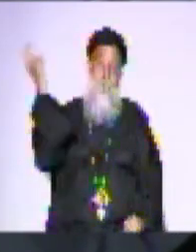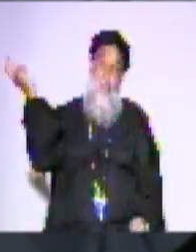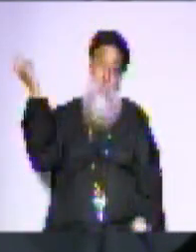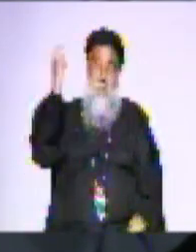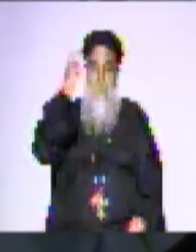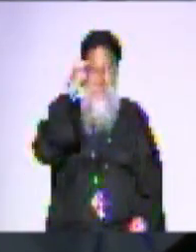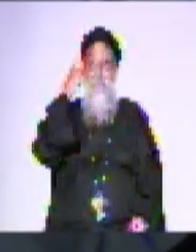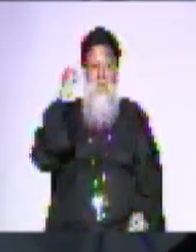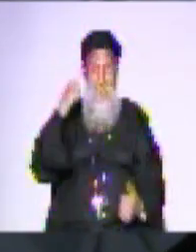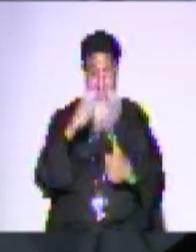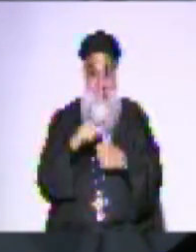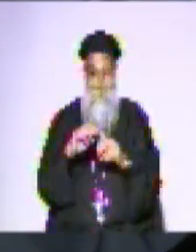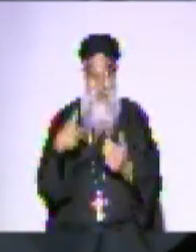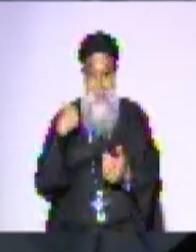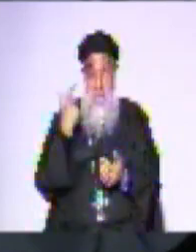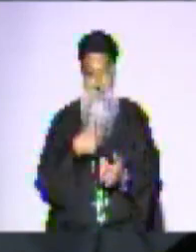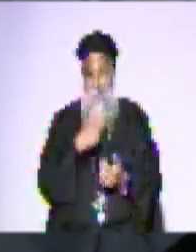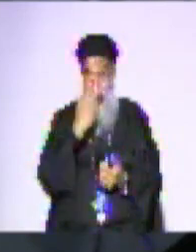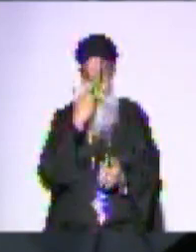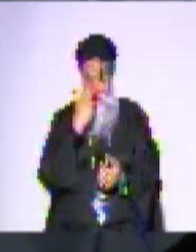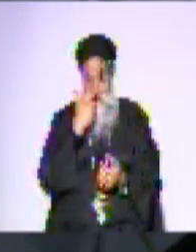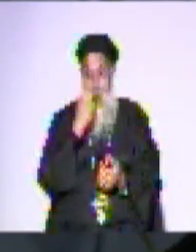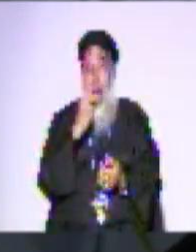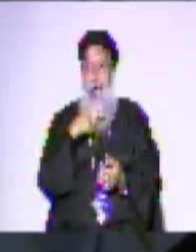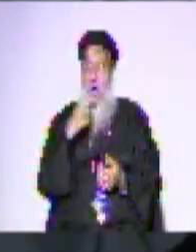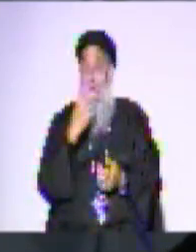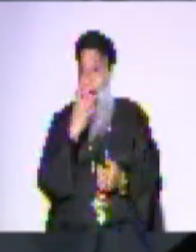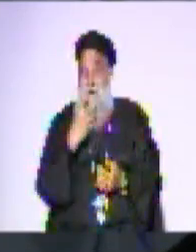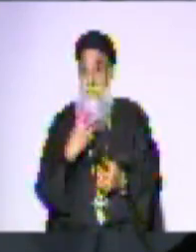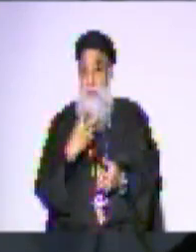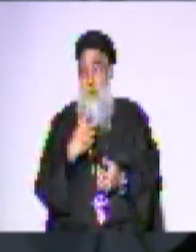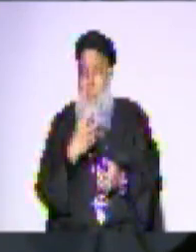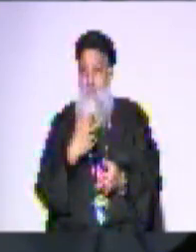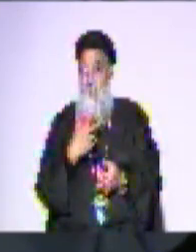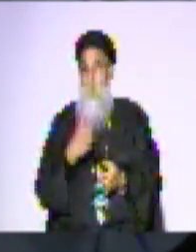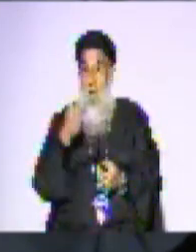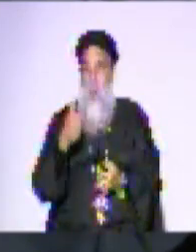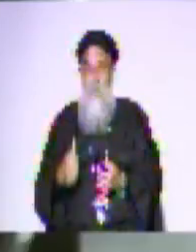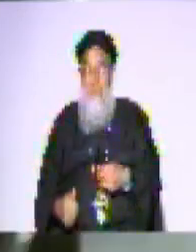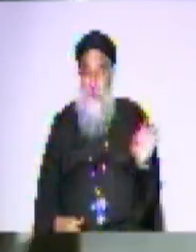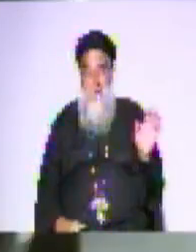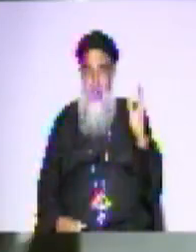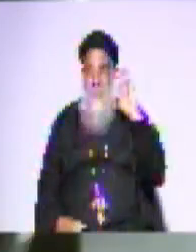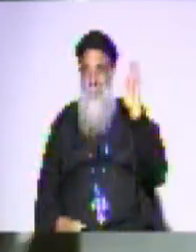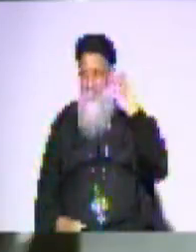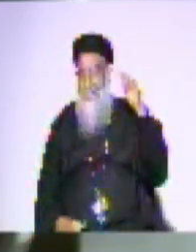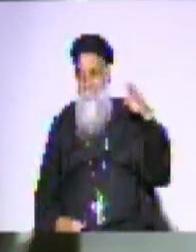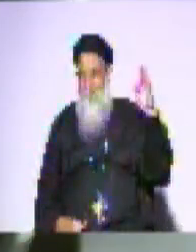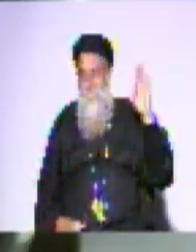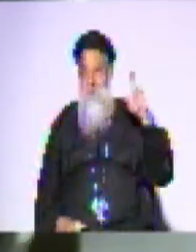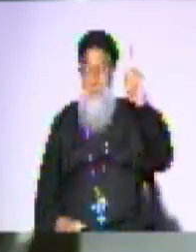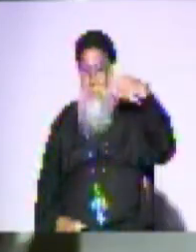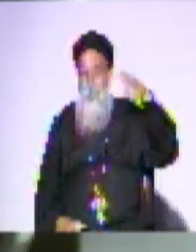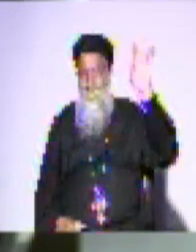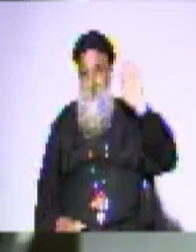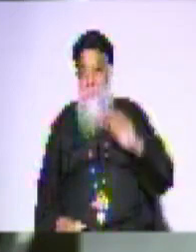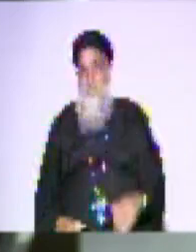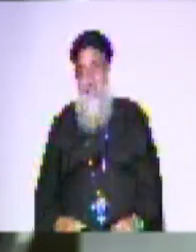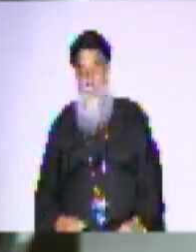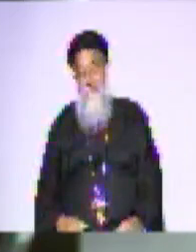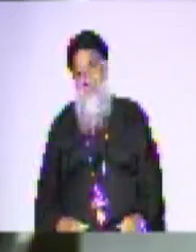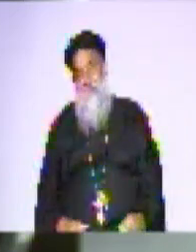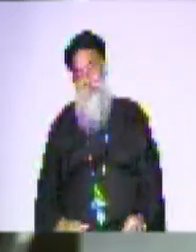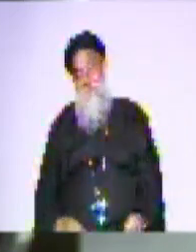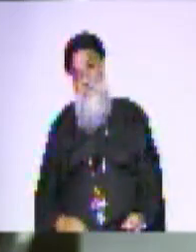الخير والشر. بالظبط. الشيطان قال لهم يعني كلم فكرهم أو خاطب فكرهم، وهم صدقوا. طب ما